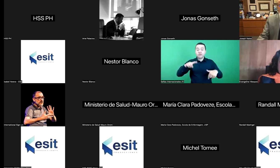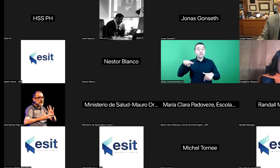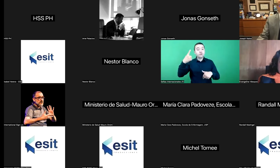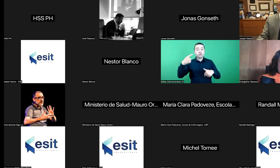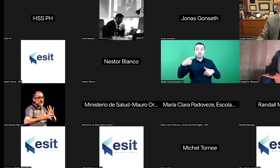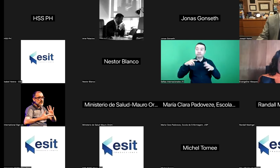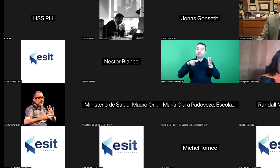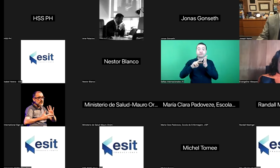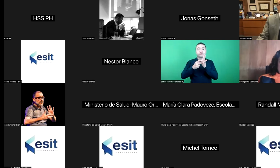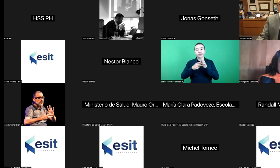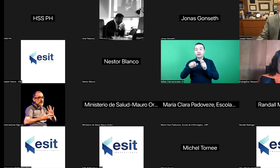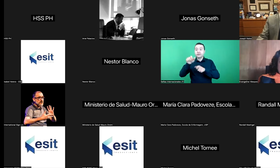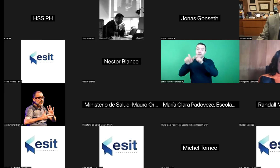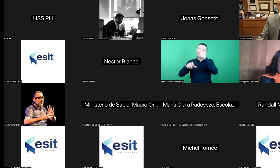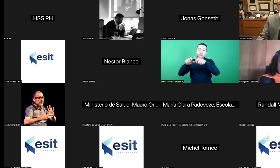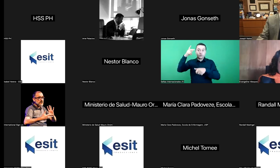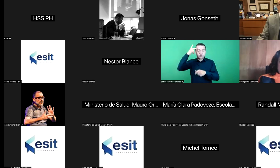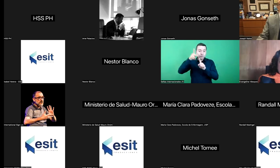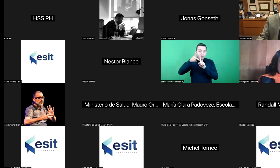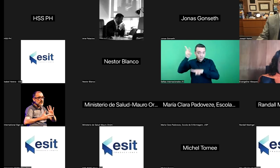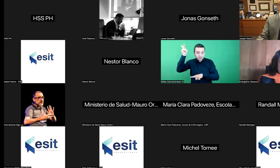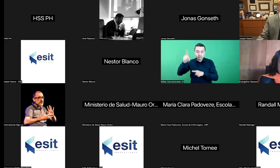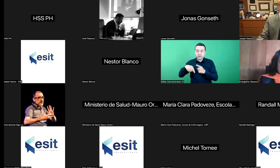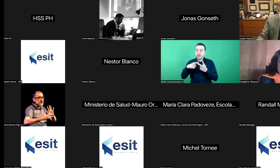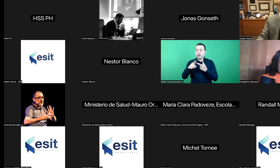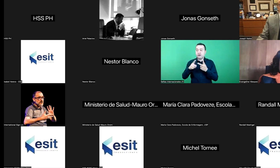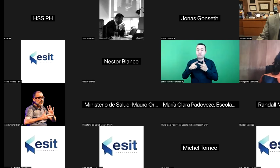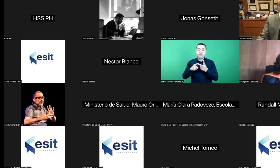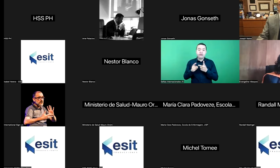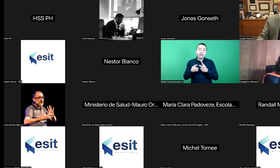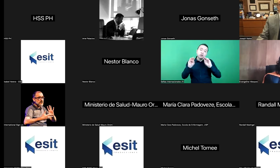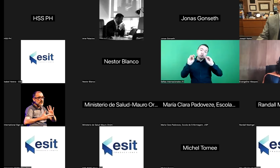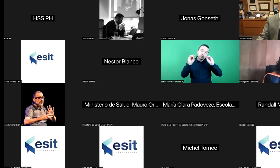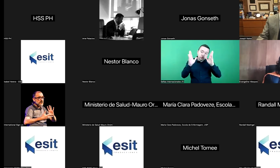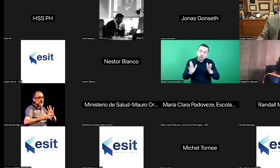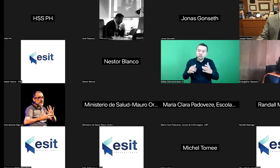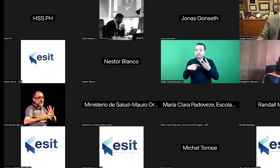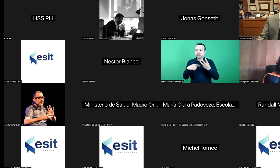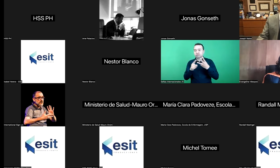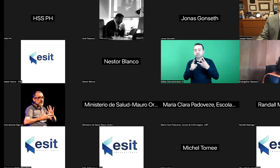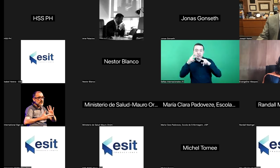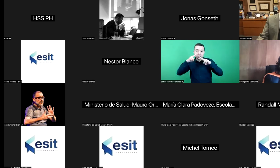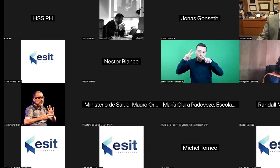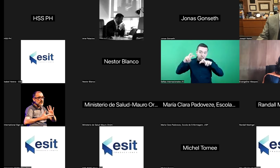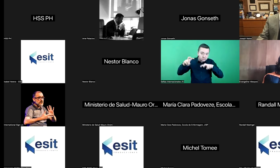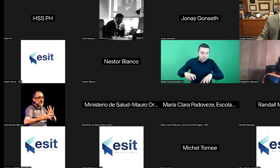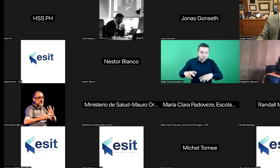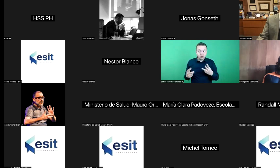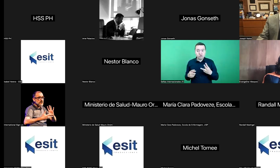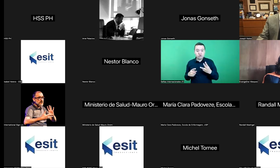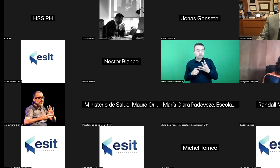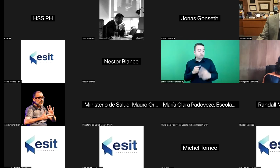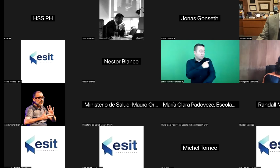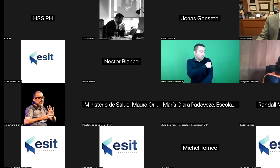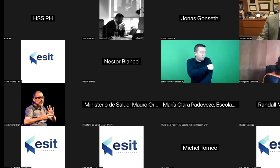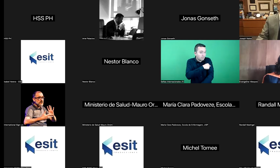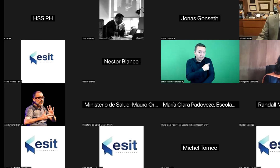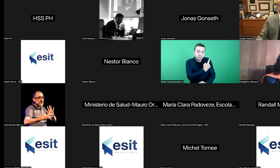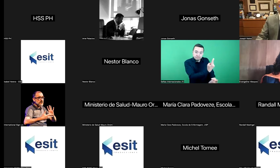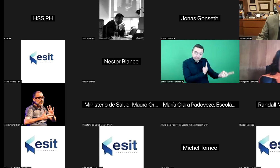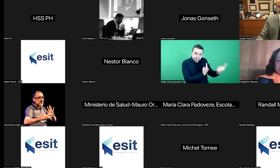tant que patients, en tant que professionnels, enseignants, en tant que chercheurs. On a